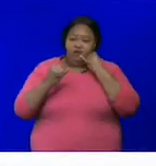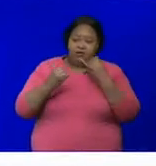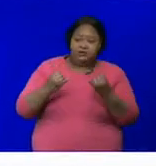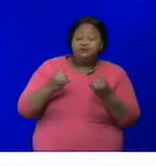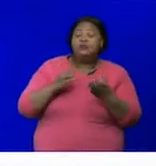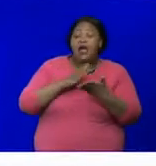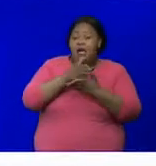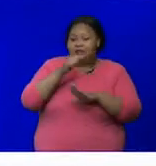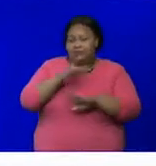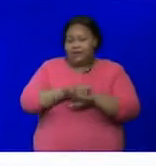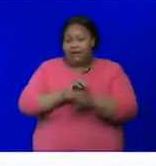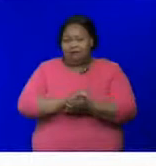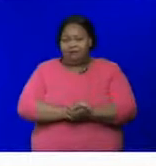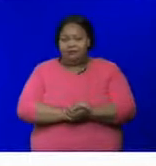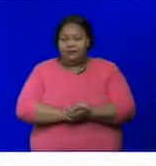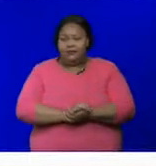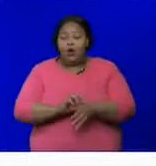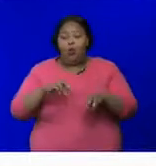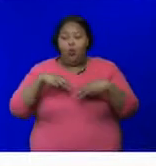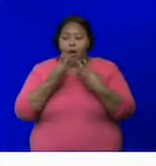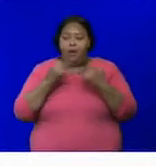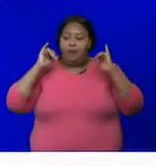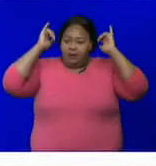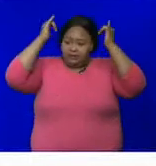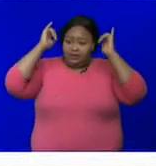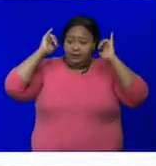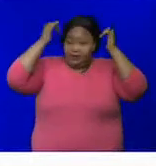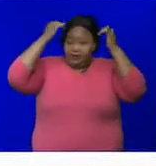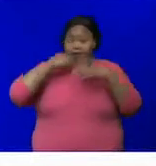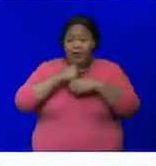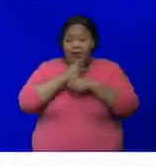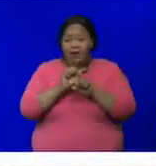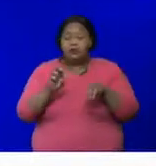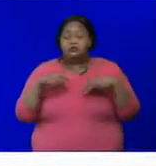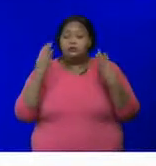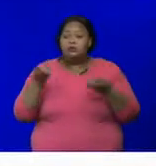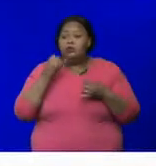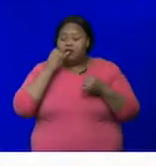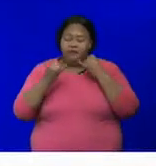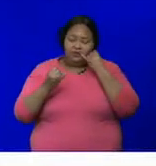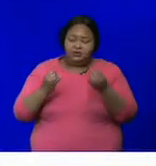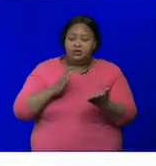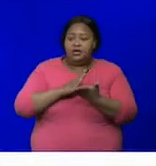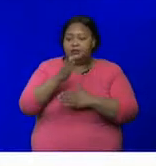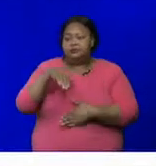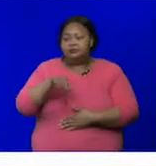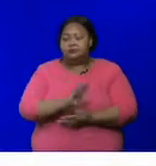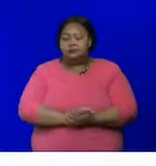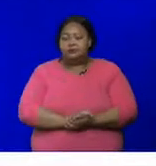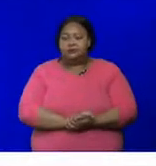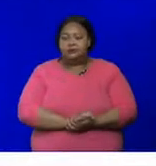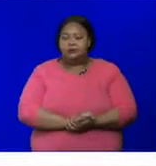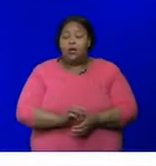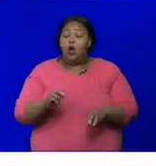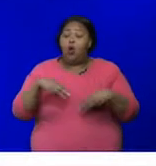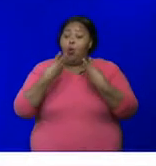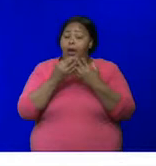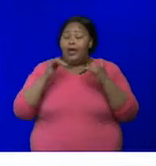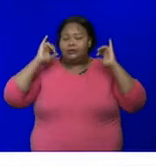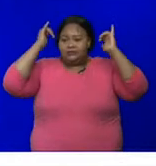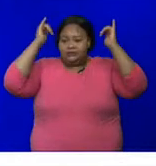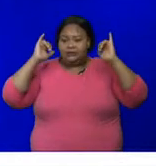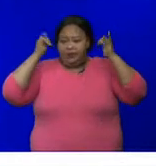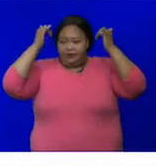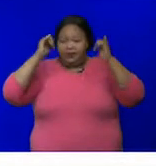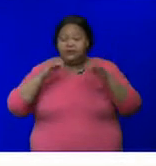usuku lokuqinisekisa ukuthi sive siyafinyelela elwatini. Umhlaba ugubhe lusuku lokuqinisekisa ukuthi bantu